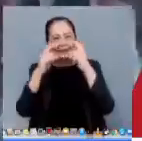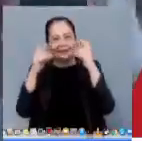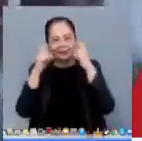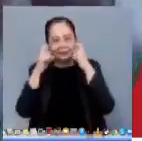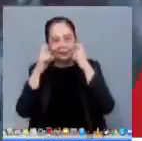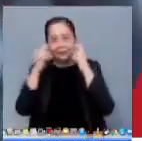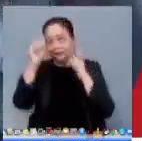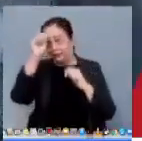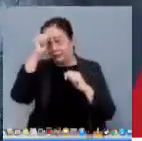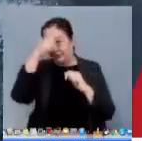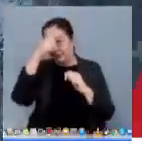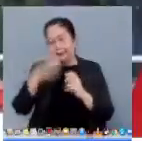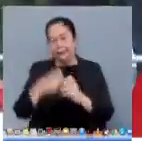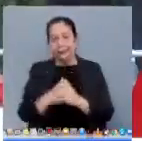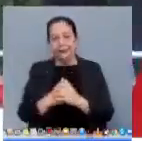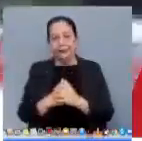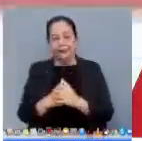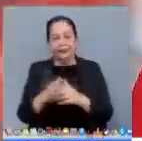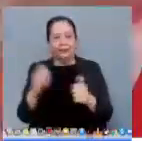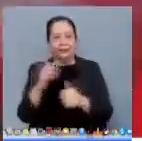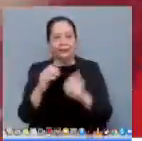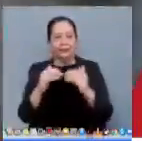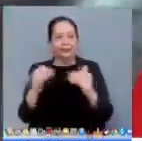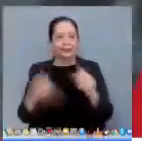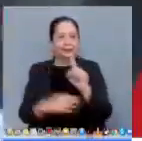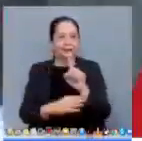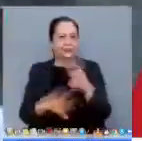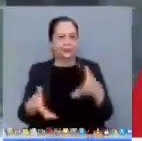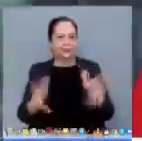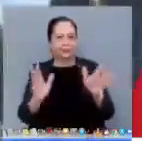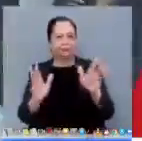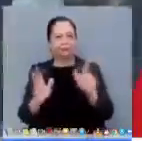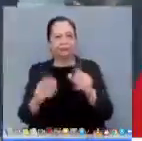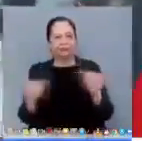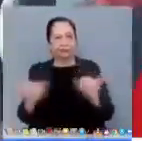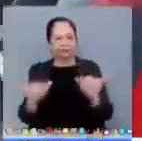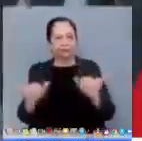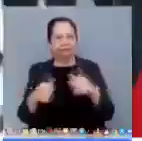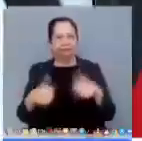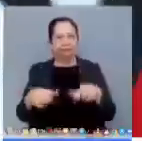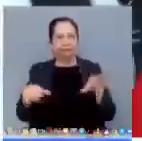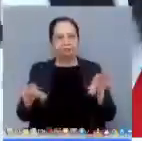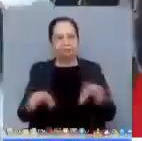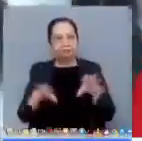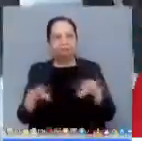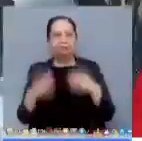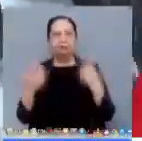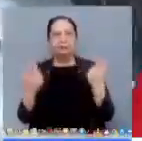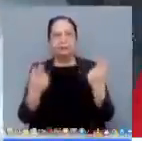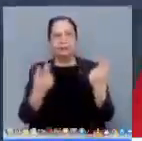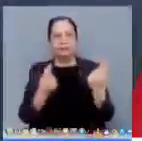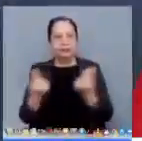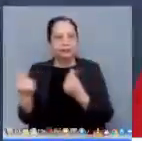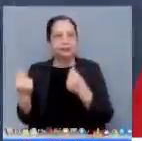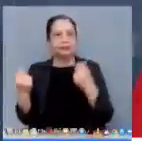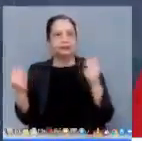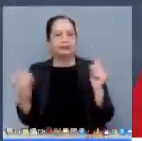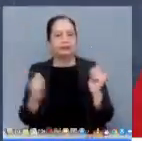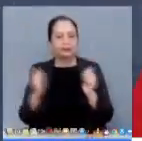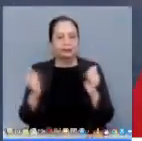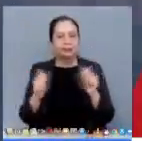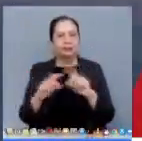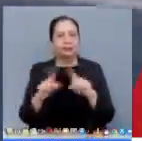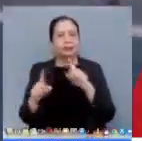oh, sa ilalim ng Alert Level 1, pinapayagan po ang ganitong mga celebration, ganitong mga activities. Sa totoo lang po, naghintay po